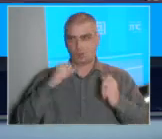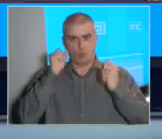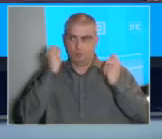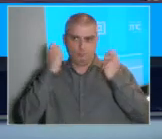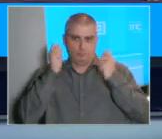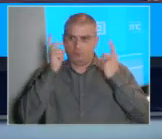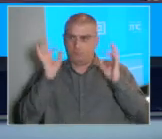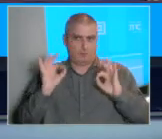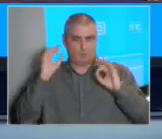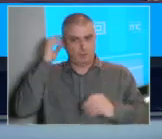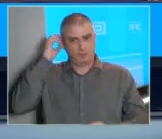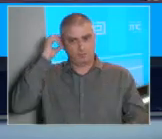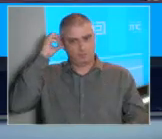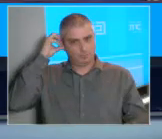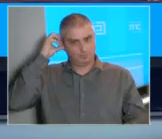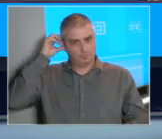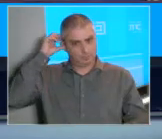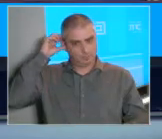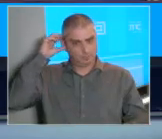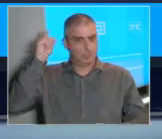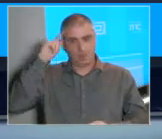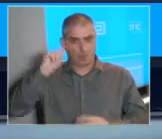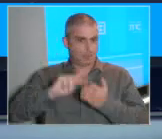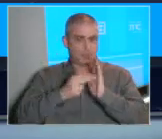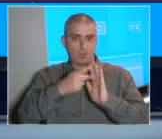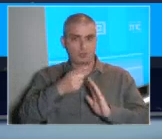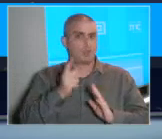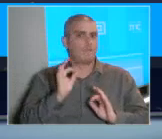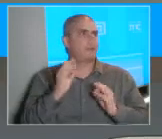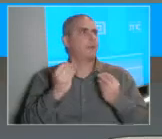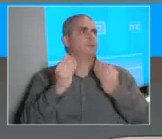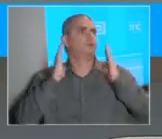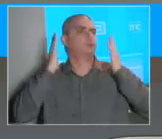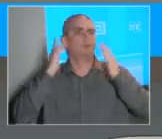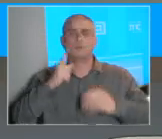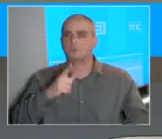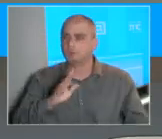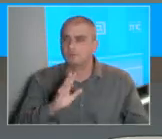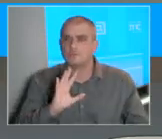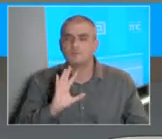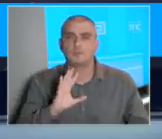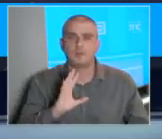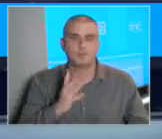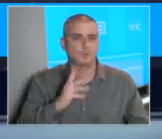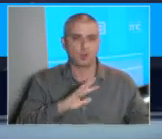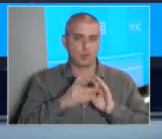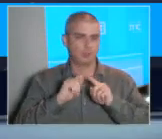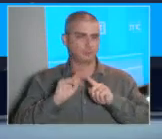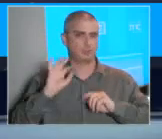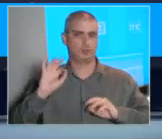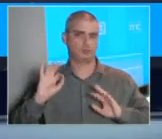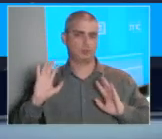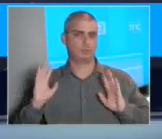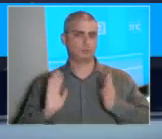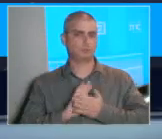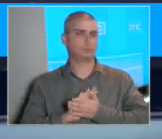אותי, אבל מה שכן, אני לא ידעתי על התוכניות שלו. לא, אבל זה באמת משהו מאוד מפתיע. מזל, מה שהוא, כל הסגנון שלו,